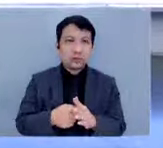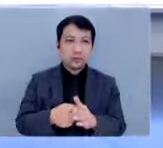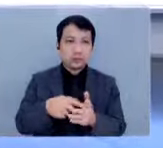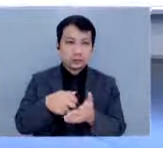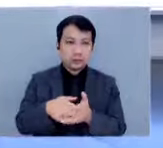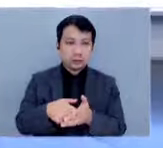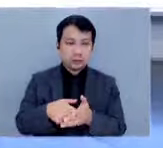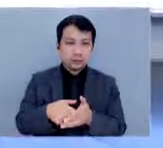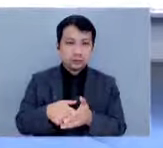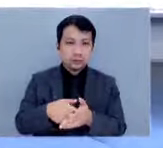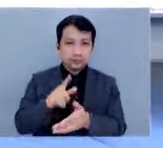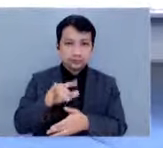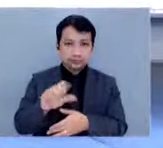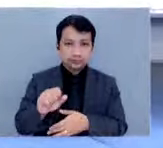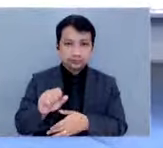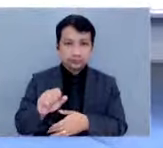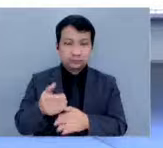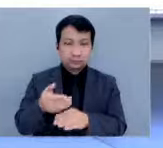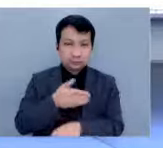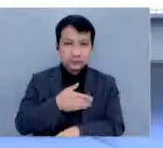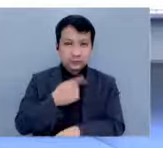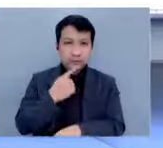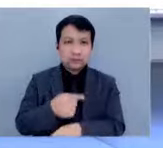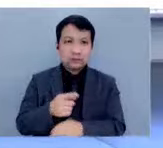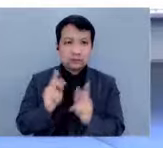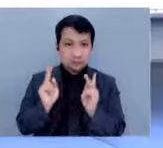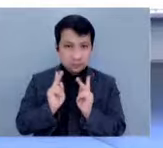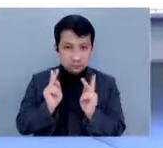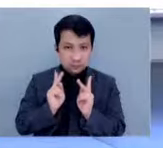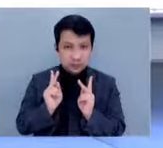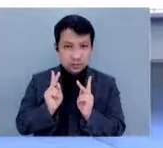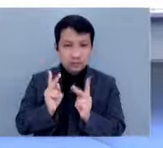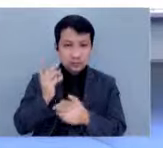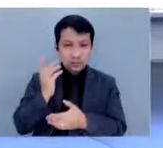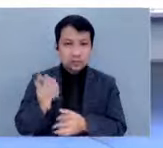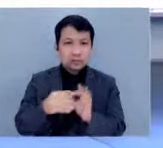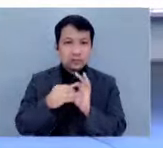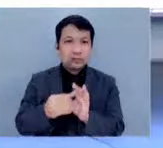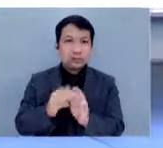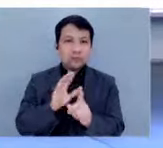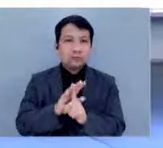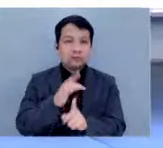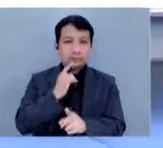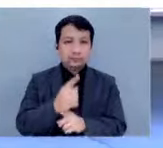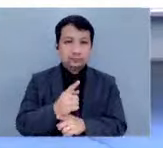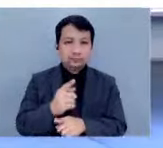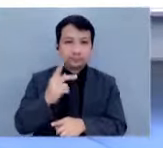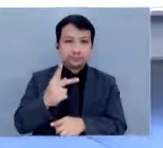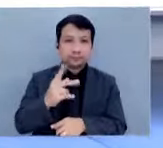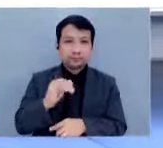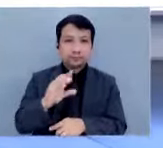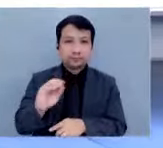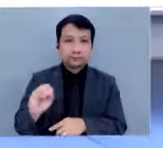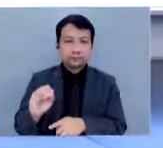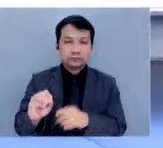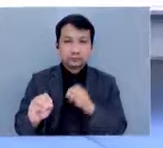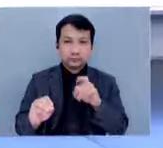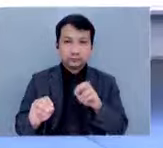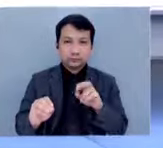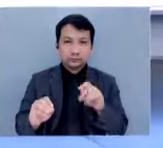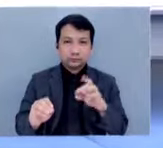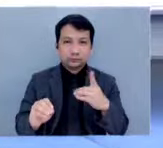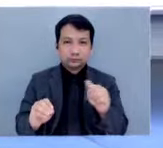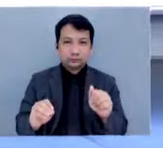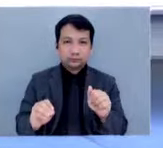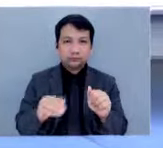Lupa. Pero bago yan, nagpakilig muna sa mga Dabbercads ang bida nitong si Kiko Estrada. Yan at iba pang chika sa report ni